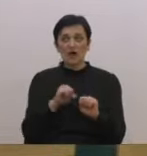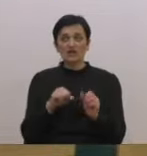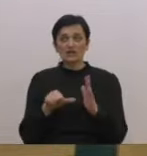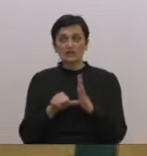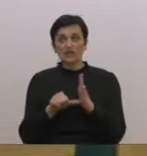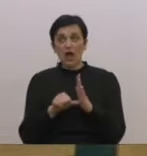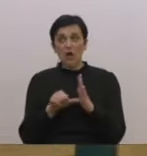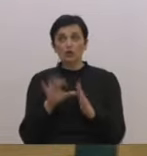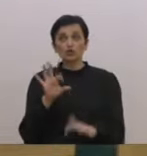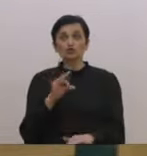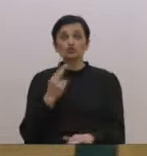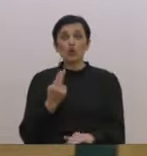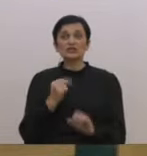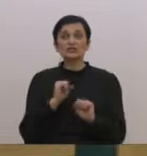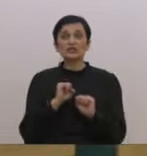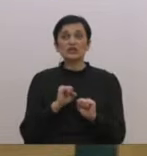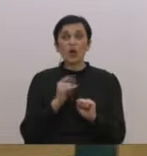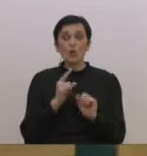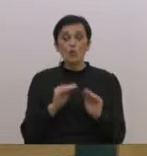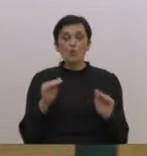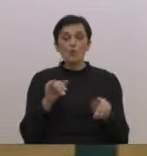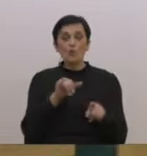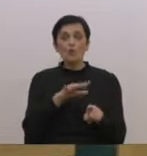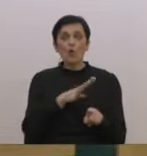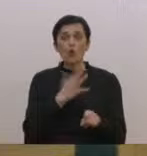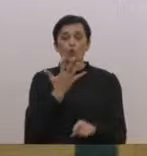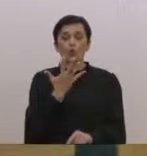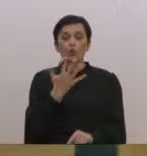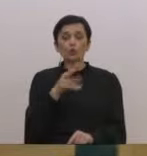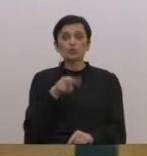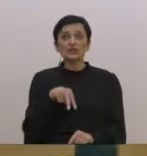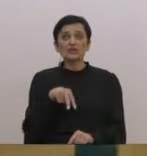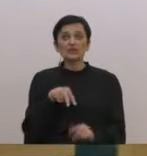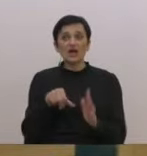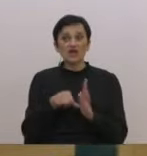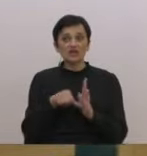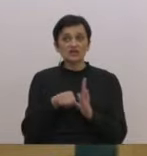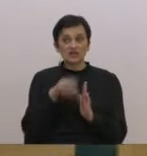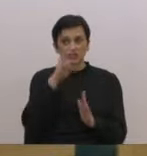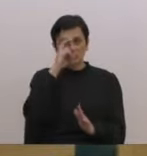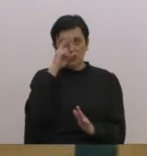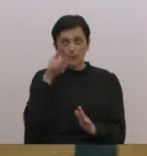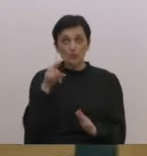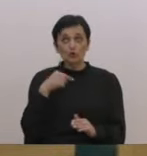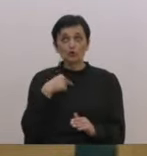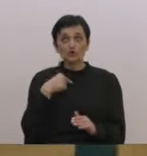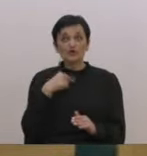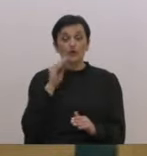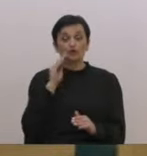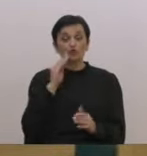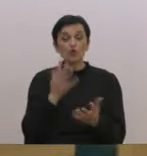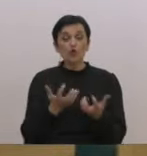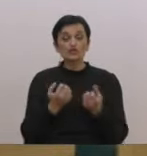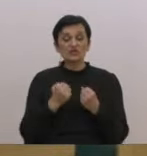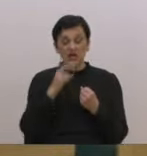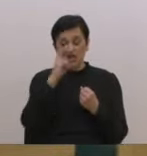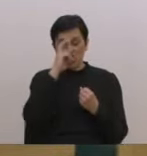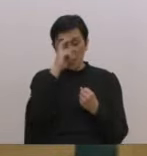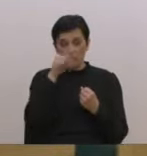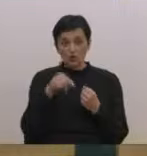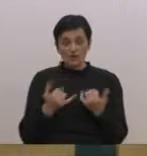დახმარება. სოციალურად დაუცველ ბავშვებს ჰქონდათ 5 ლარი დახმარება სახელმწიფოსგან, როცა ჩვენ ჩავიბარეთ ხელისუფლება.